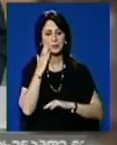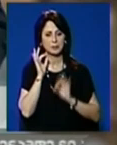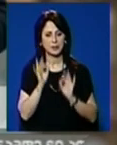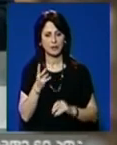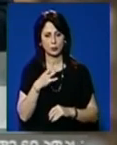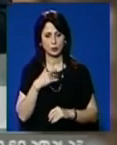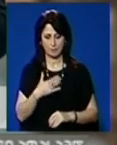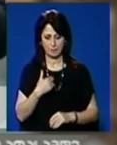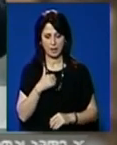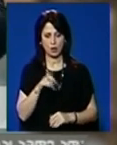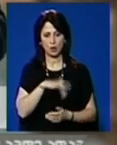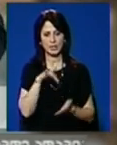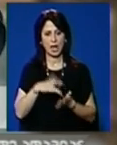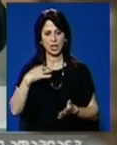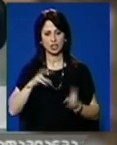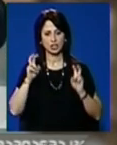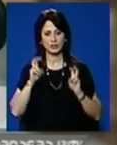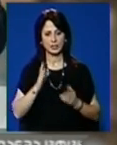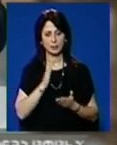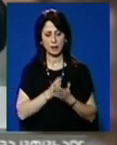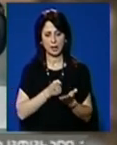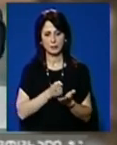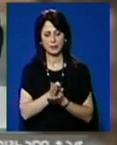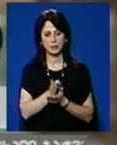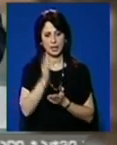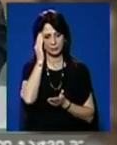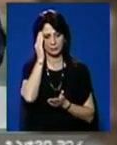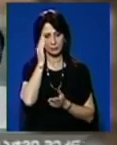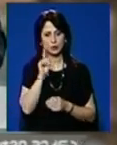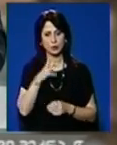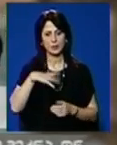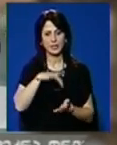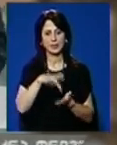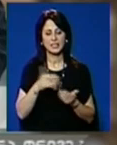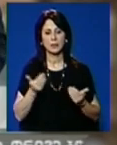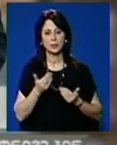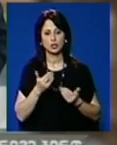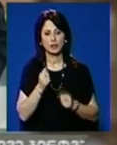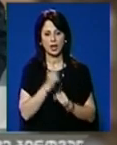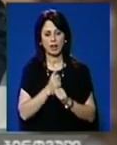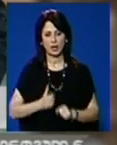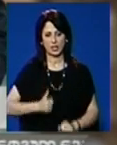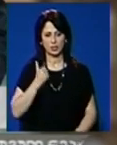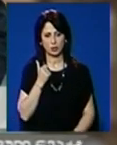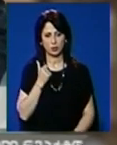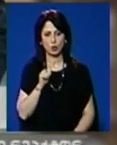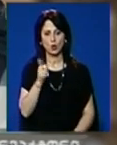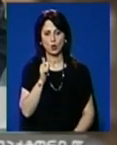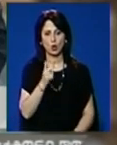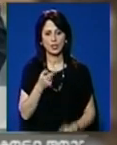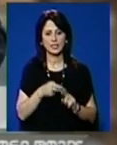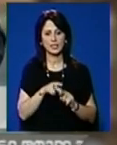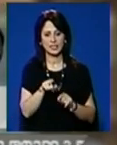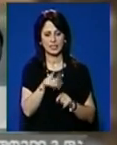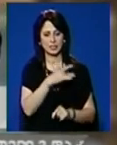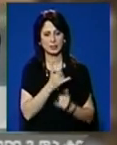მართვაში და მე როგორც ამ ქალაქის შვილს მაქვს მიზანი და მოტივაცია თბილისელების ცხოვრება გავხადო ღირსეული,